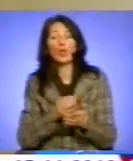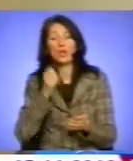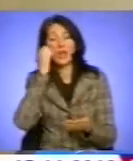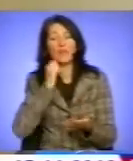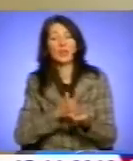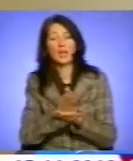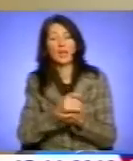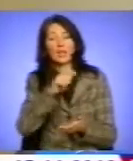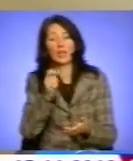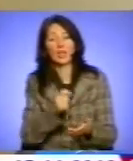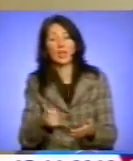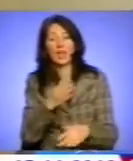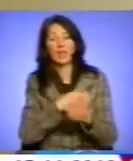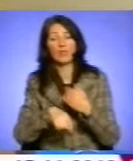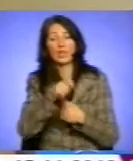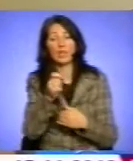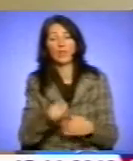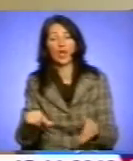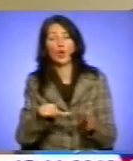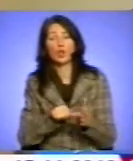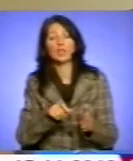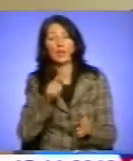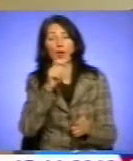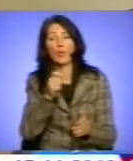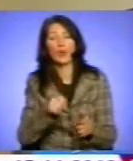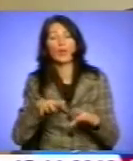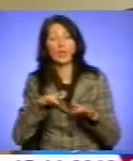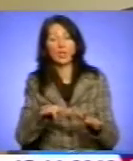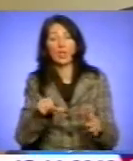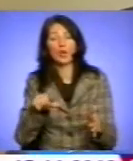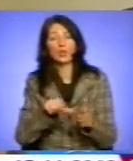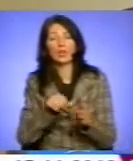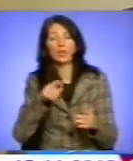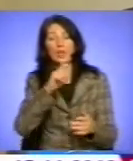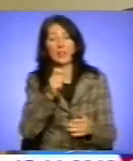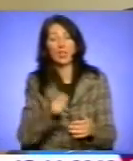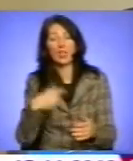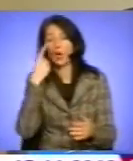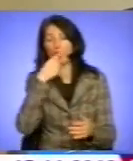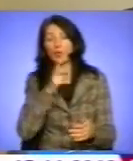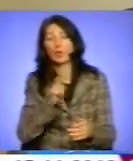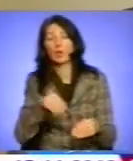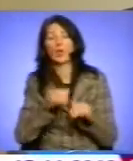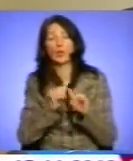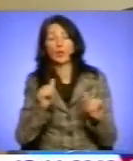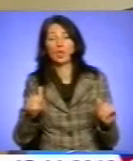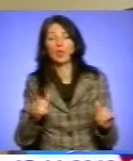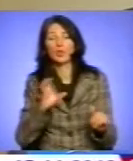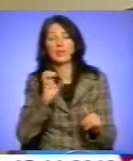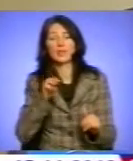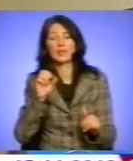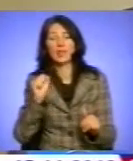саме інваліди війни, учасники бойових дій, учасники війни, особи, на яких поширюється статус ветеран